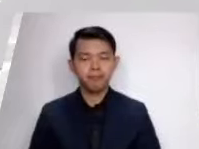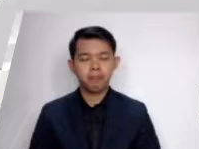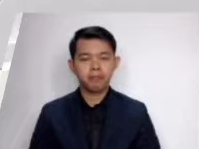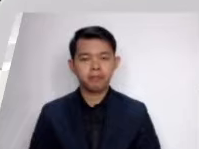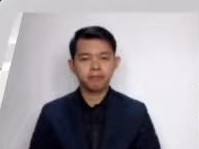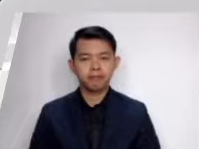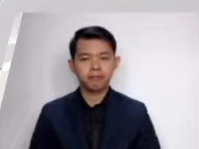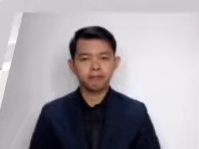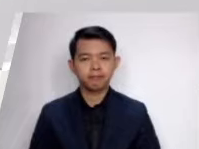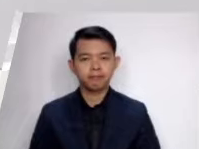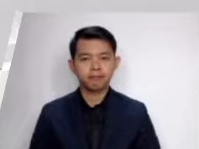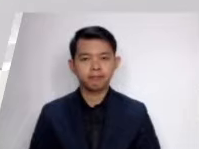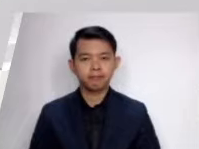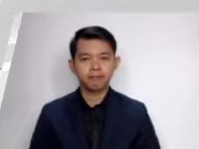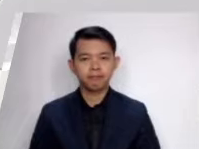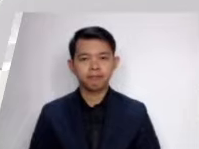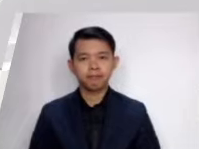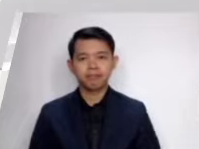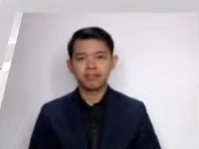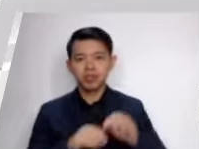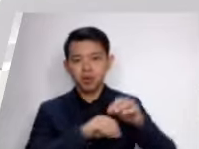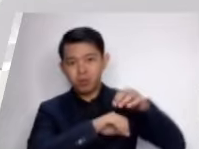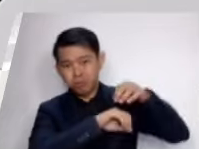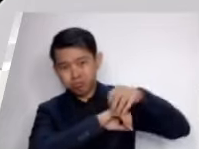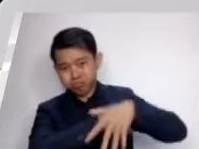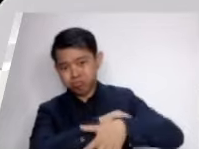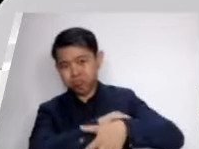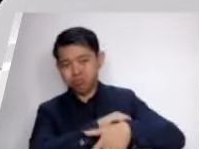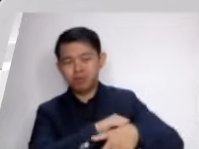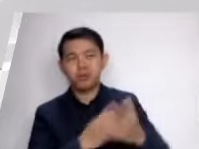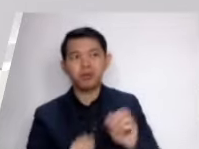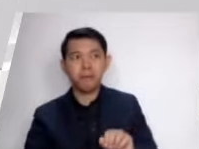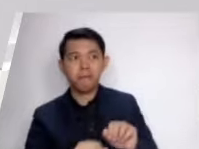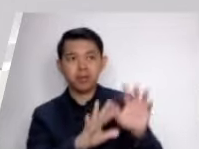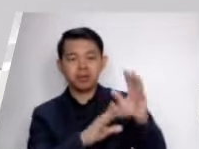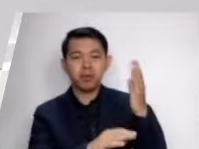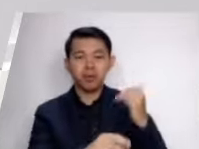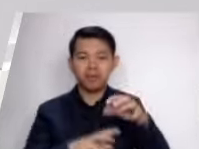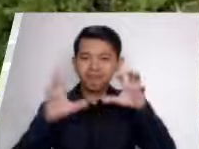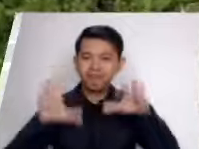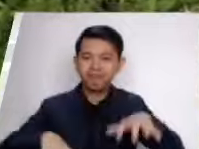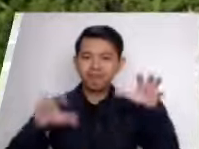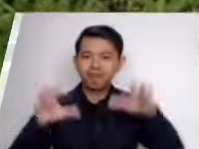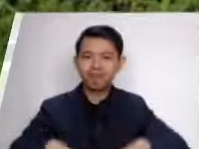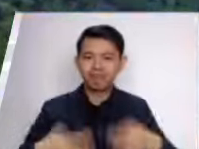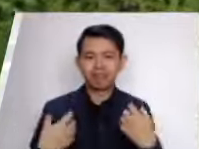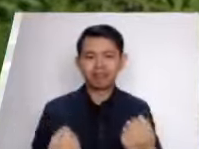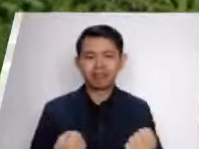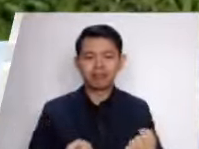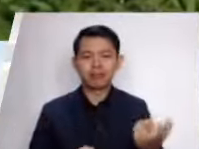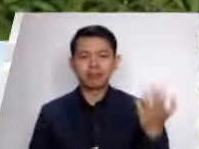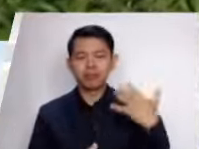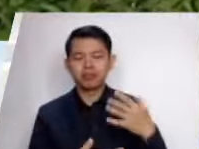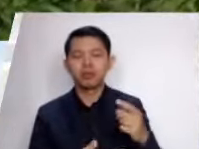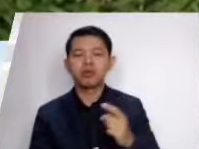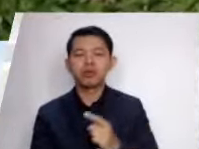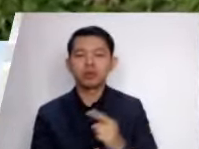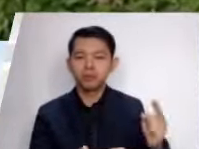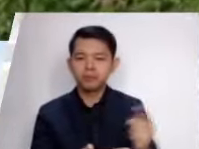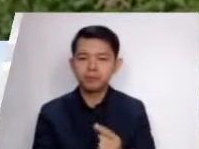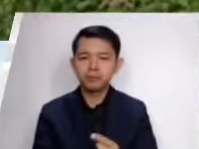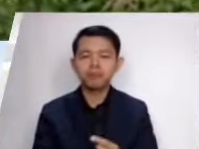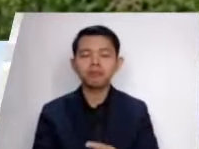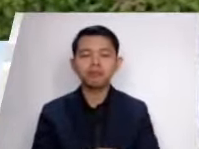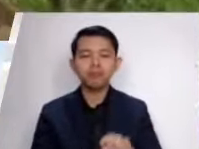Nagka-landslide sa ilang lugar sa Mountain Province kasunod ng malakas na buhos ng ulan nitong weekend. Sa bayan ng Natonin, naharangan ng gumuhong lupa